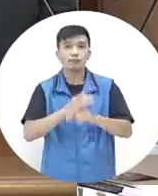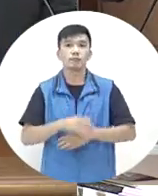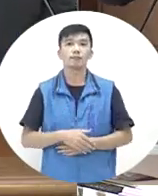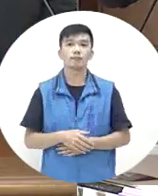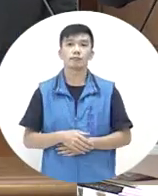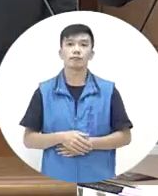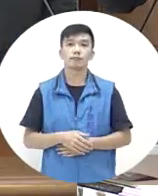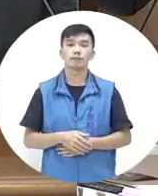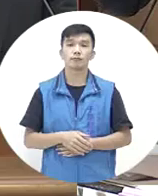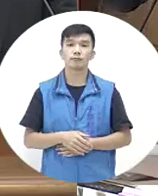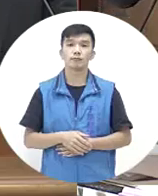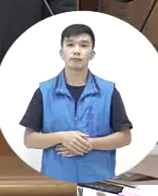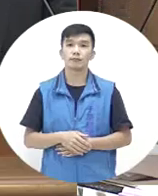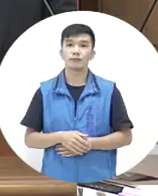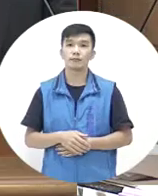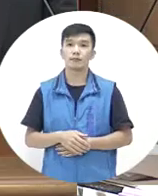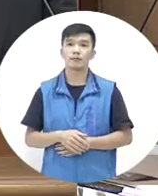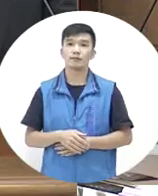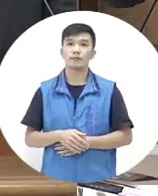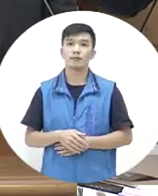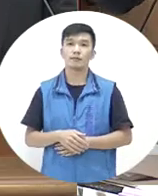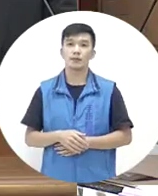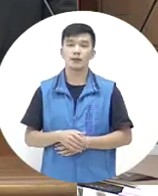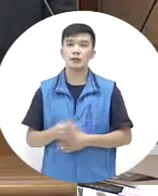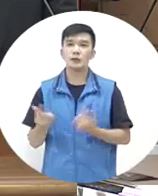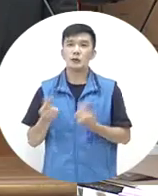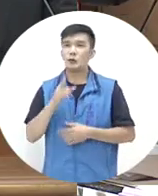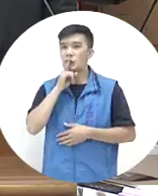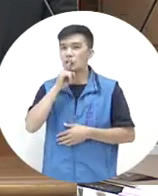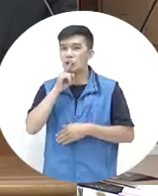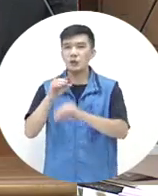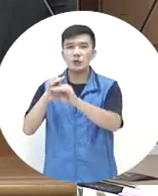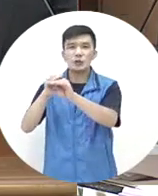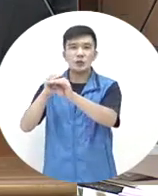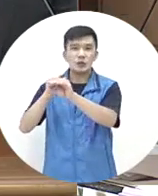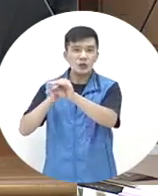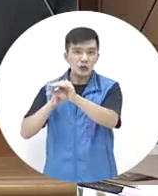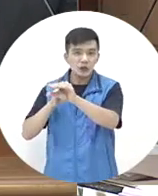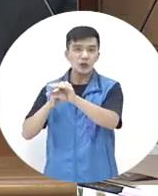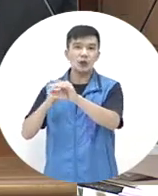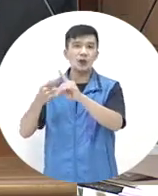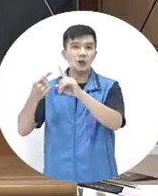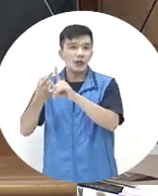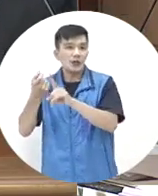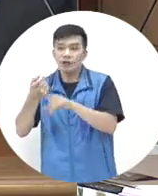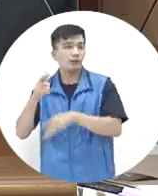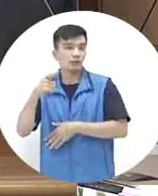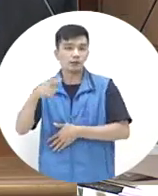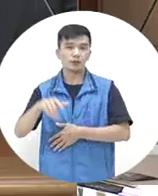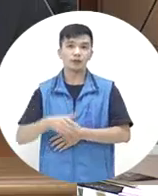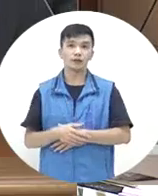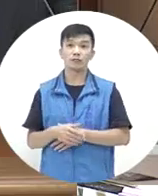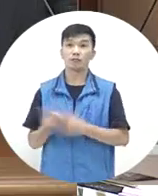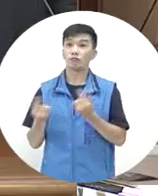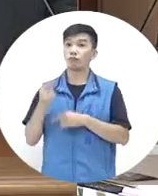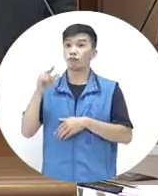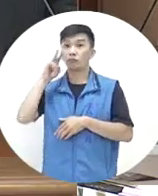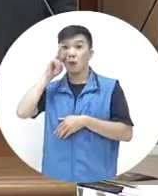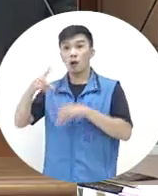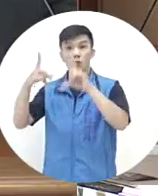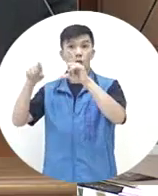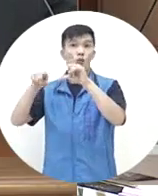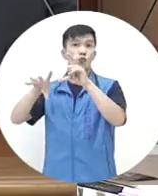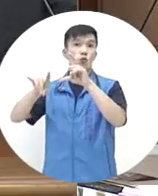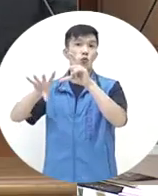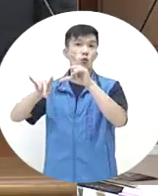不真的不要再说这个车流量不够等等吼。 OK， 我得去上报去计划吼，伊通盘。 大家看到啊，大家看到啊。